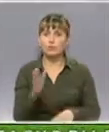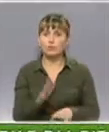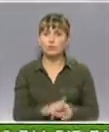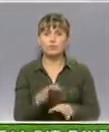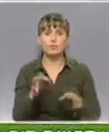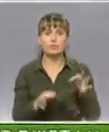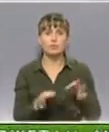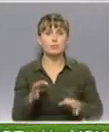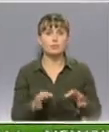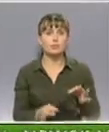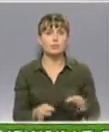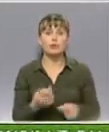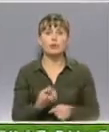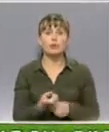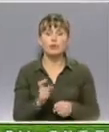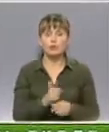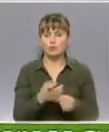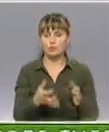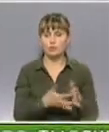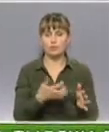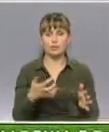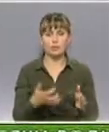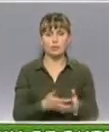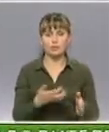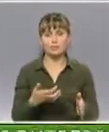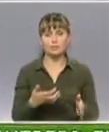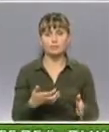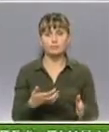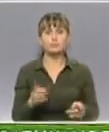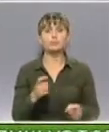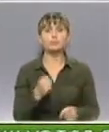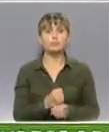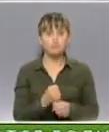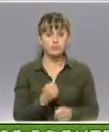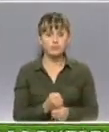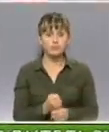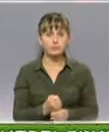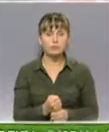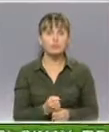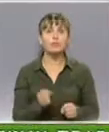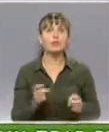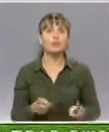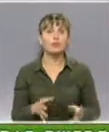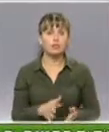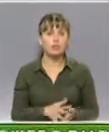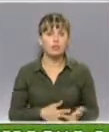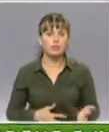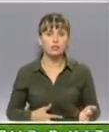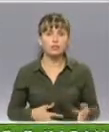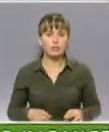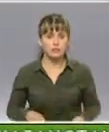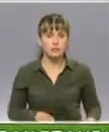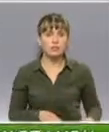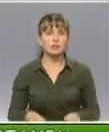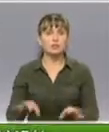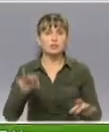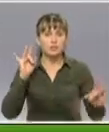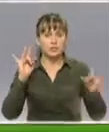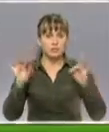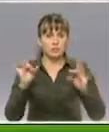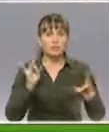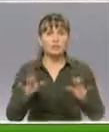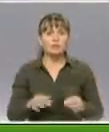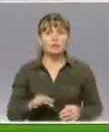бензином. Бензина очень, очень не хватает бензина. Что делать теперь? Как-то ездим,